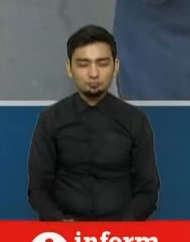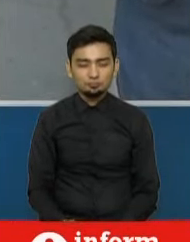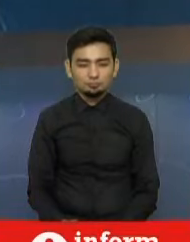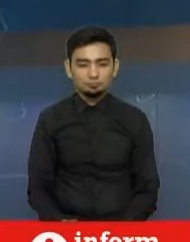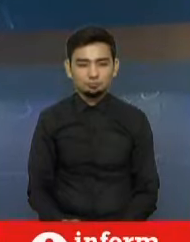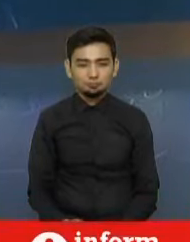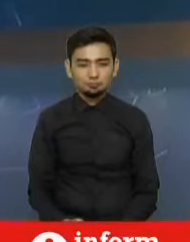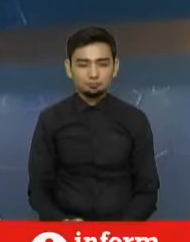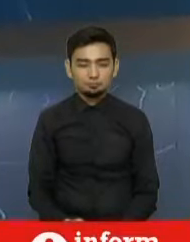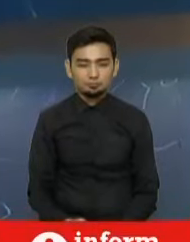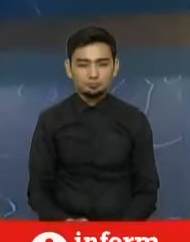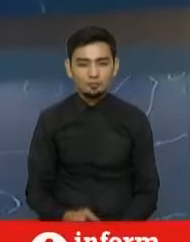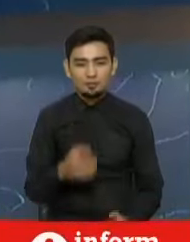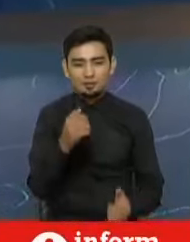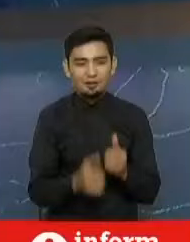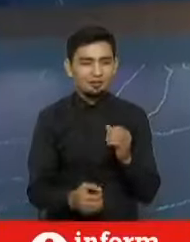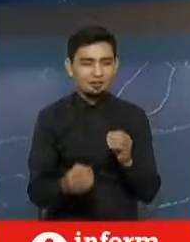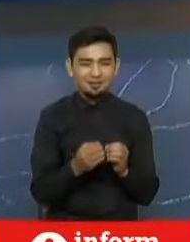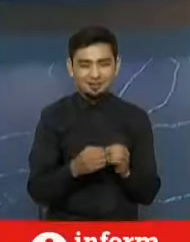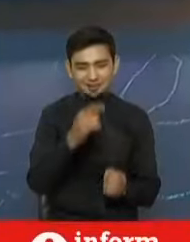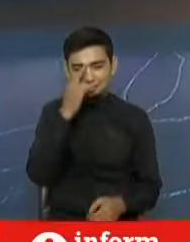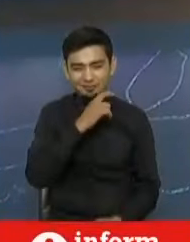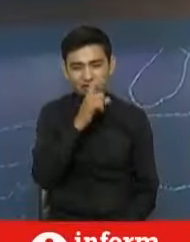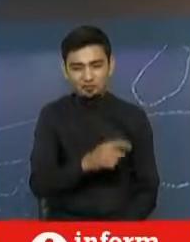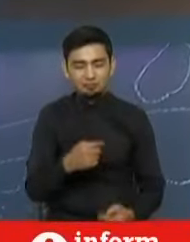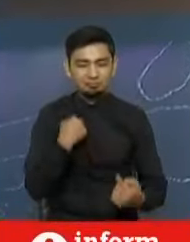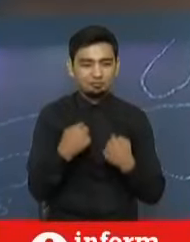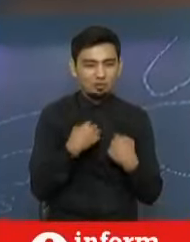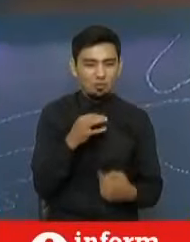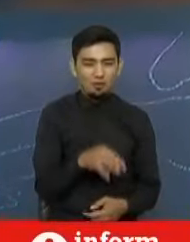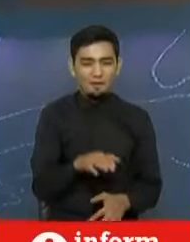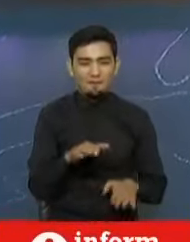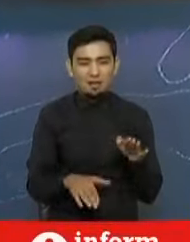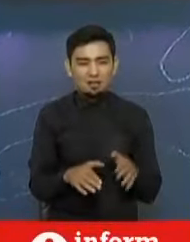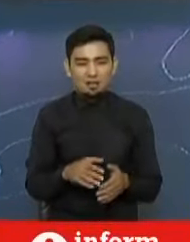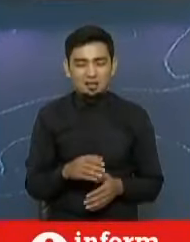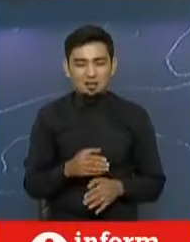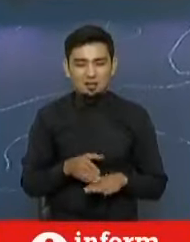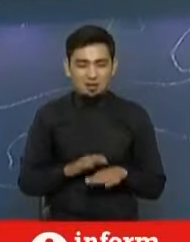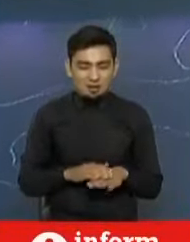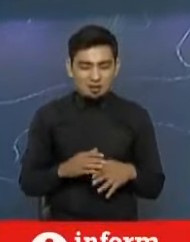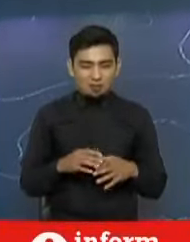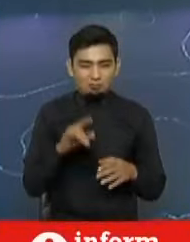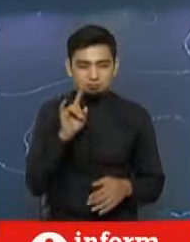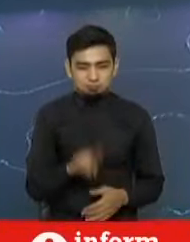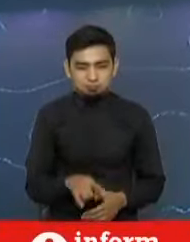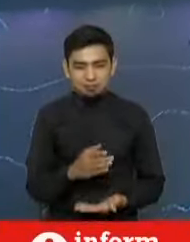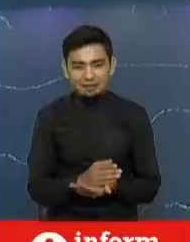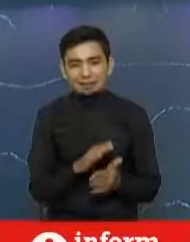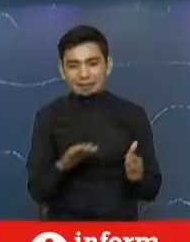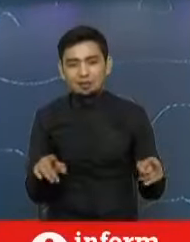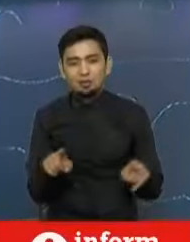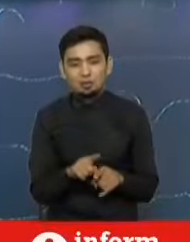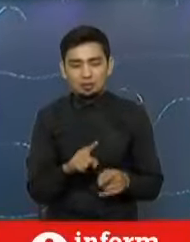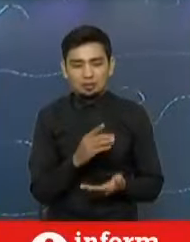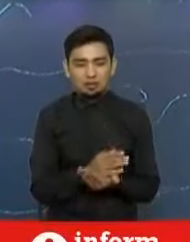Актобе. Каждый 10-й казахстанец страдает от лишнего веса. А по распространенности ожирения среди детей мы